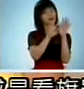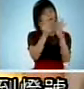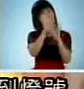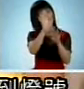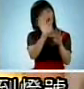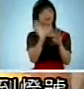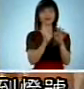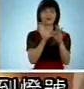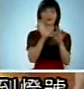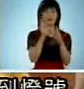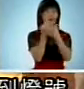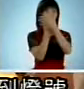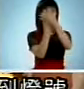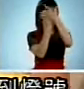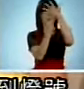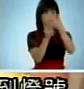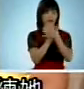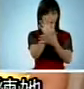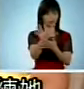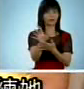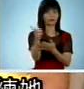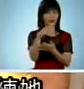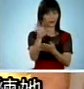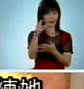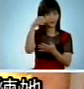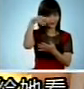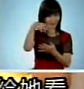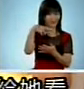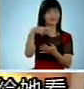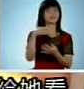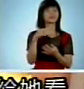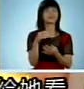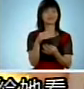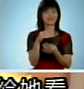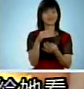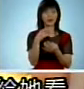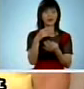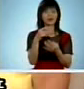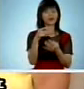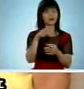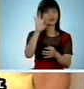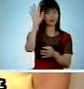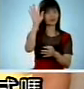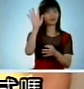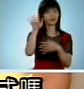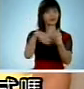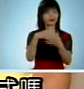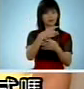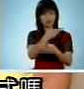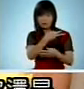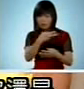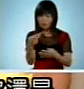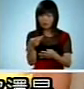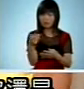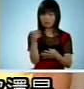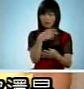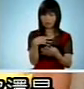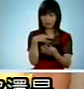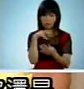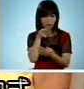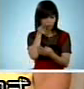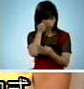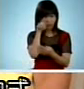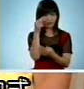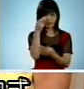号、嗯哼哦、那后来才演变到灯号。那我以前在训练他，我都是比手势给他看。 哦，你就直接，因为他是仰视吗？所以他看得到你